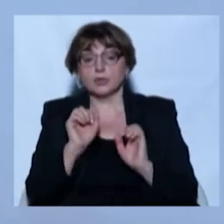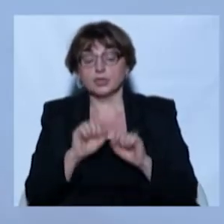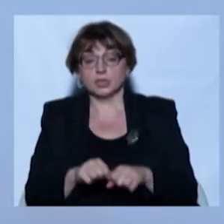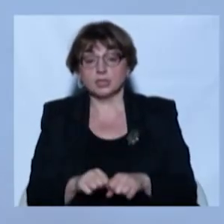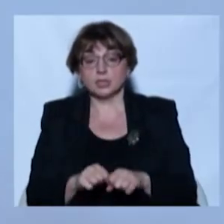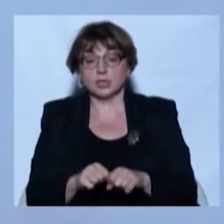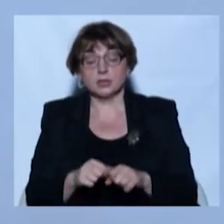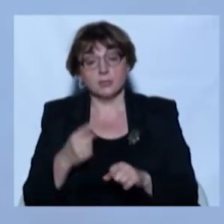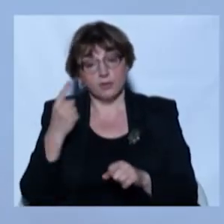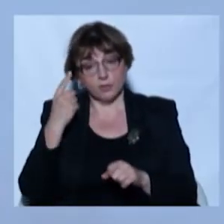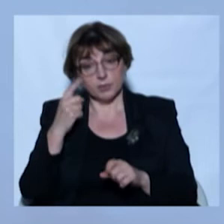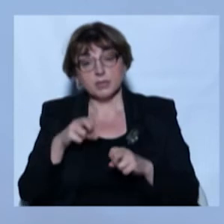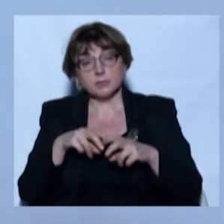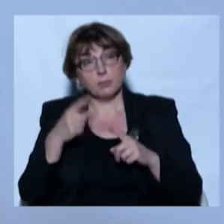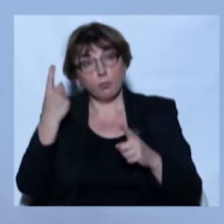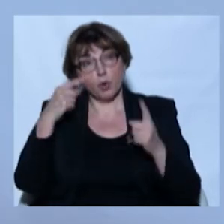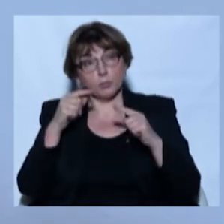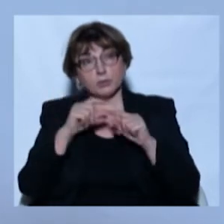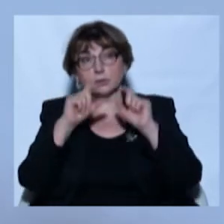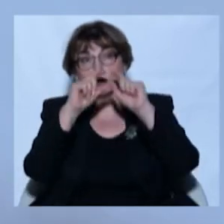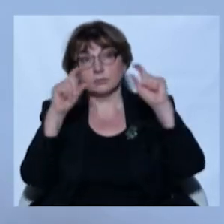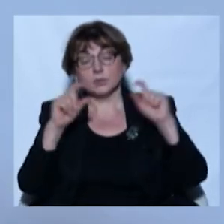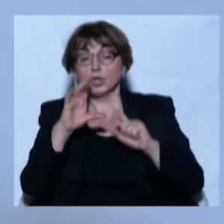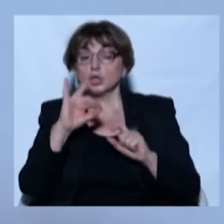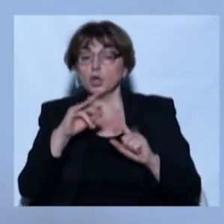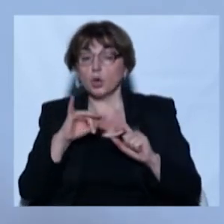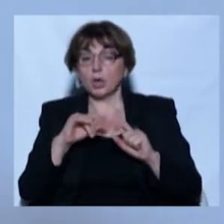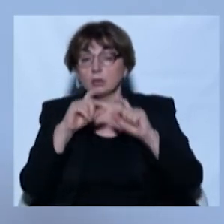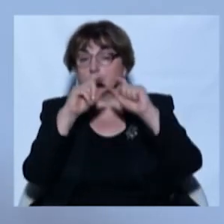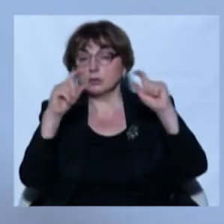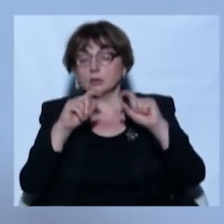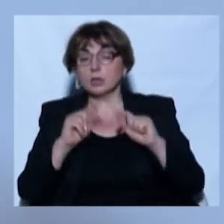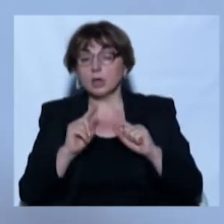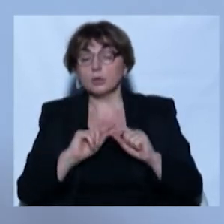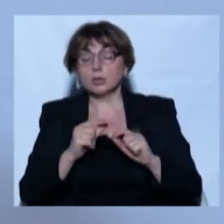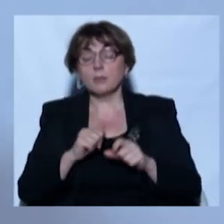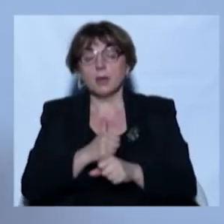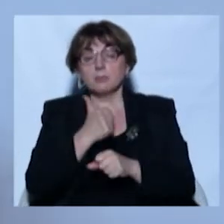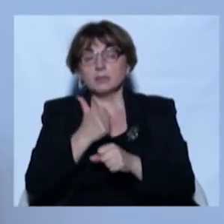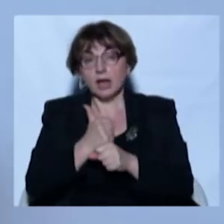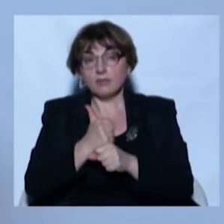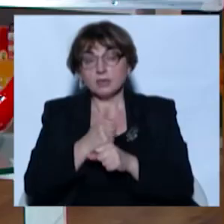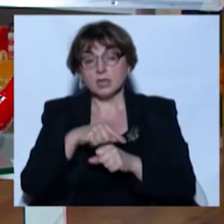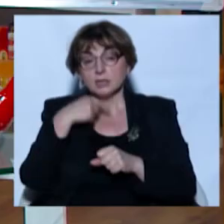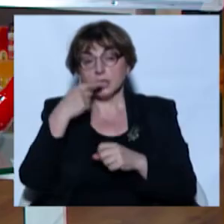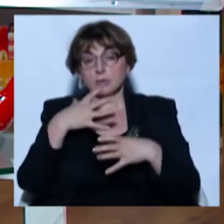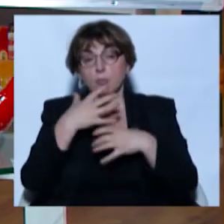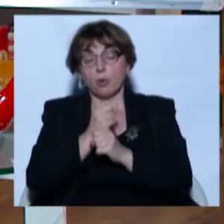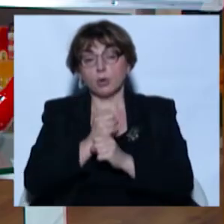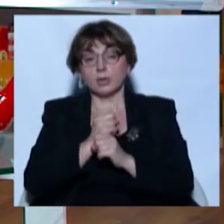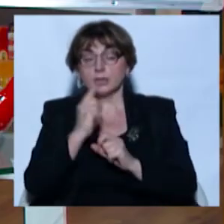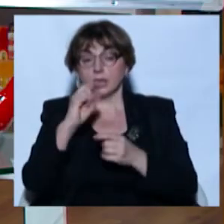შეგიძლიათ მოიფიქროთ სლოგანები. იცით ალბათ რა არის სლოგანი? სლოგანი არის, როდესაც მთავარ სათქმელს მოკლედ ამბობ